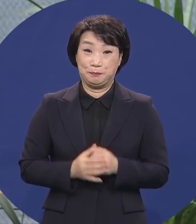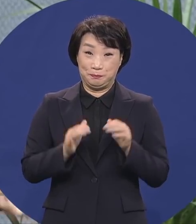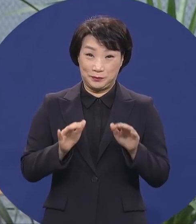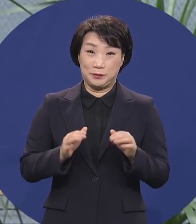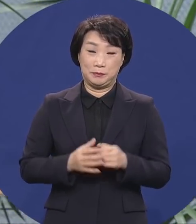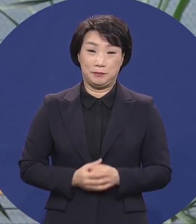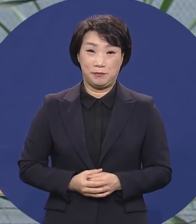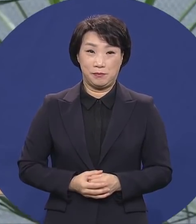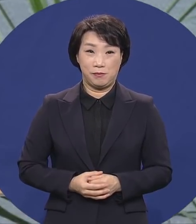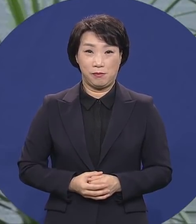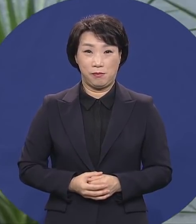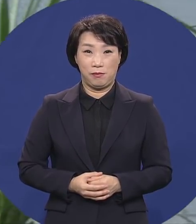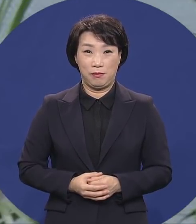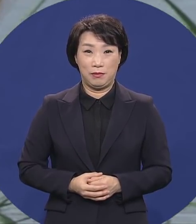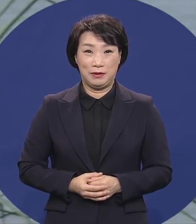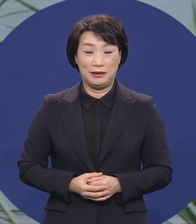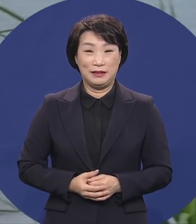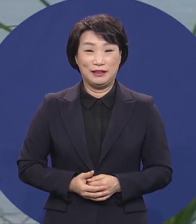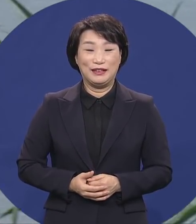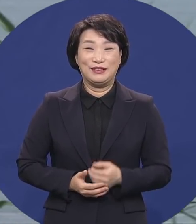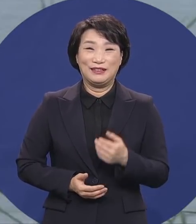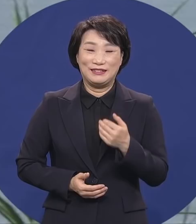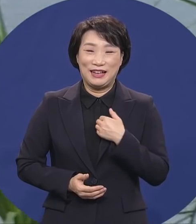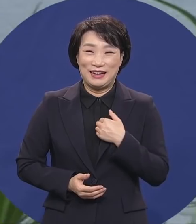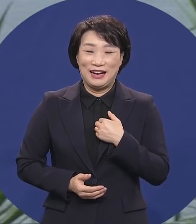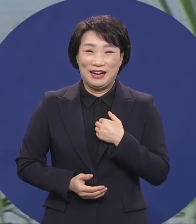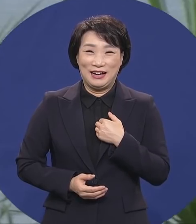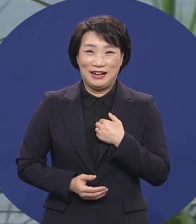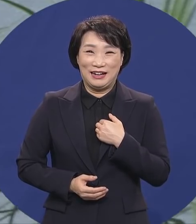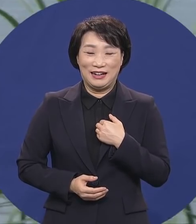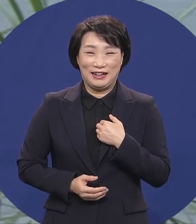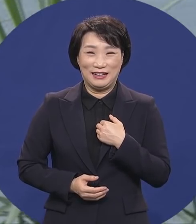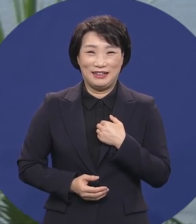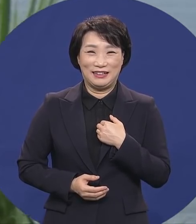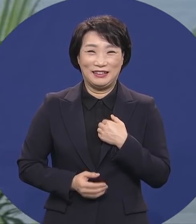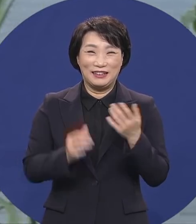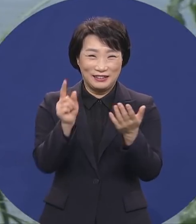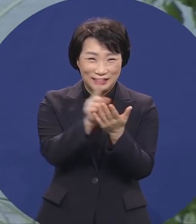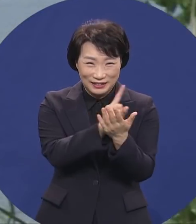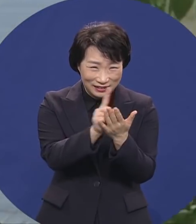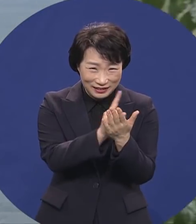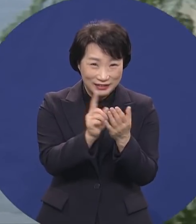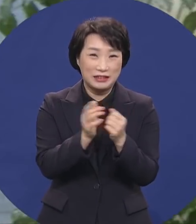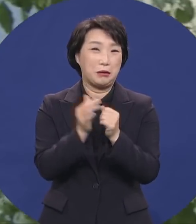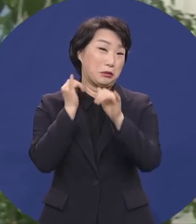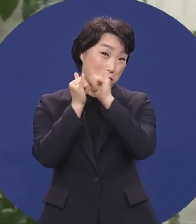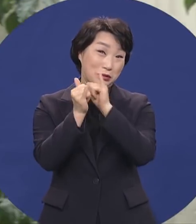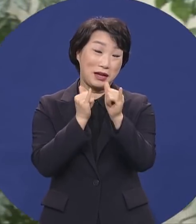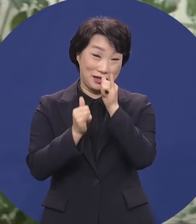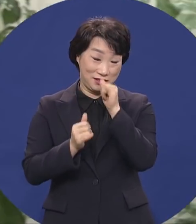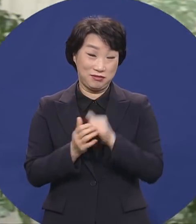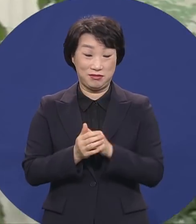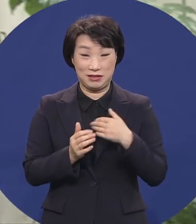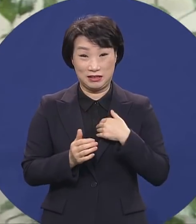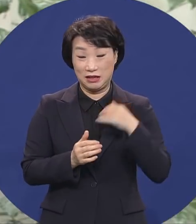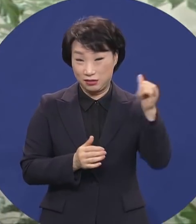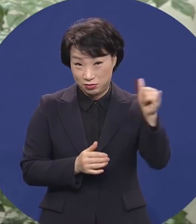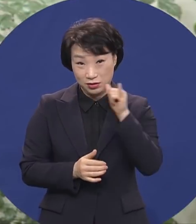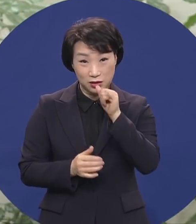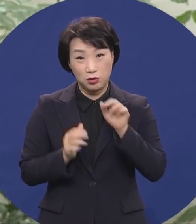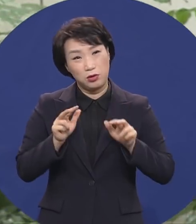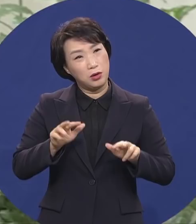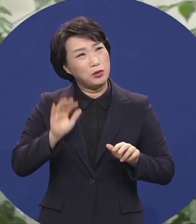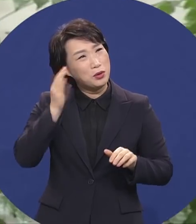예. 저는 이제 많은 분들하고 이제 전화를 이렇게 이제 전화도 오고 뭐